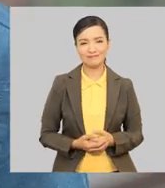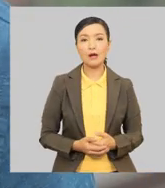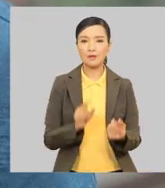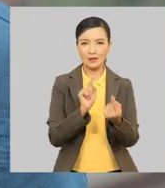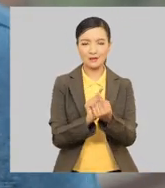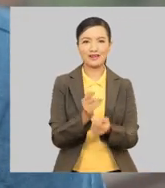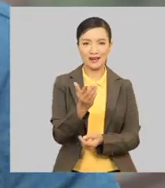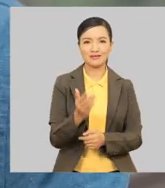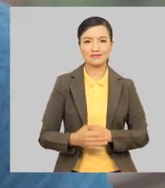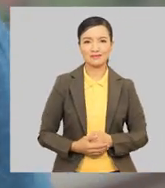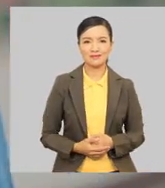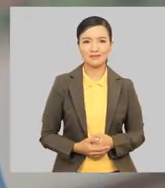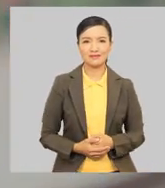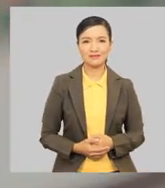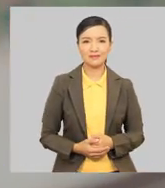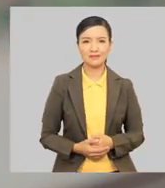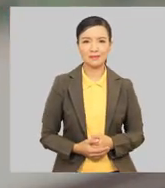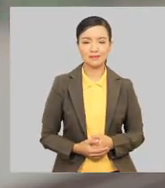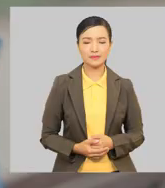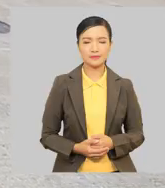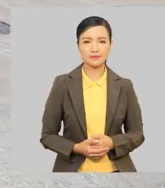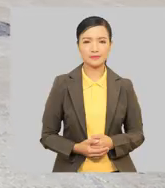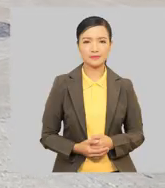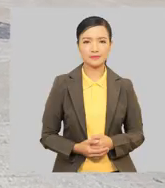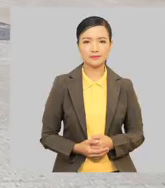พานิชาไปทำความรู้จักกับเธอพร้อมๆกันครับ